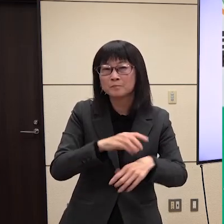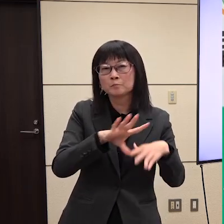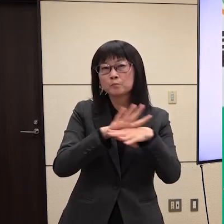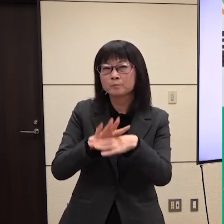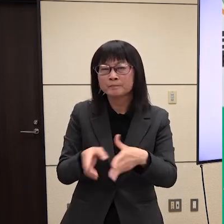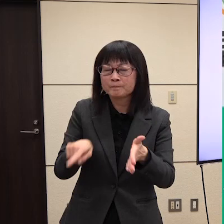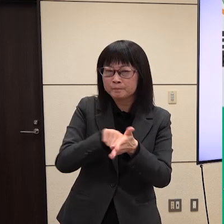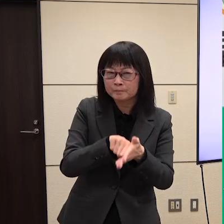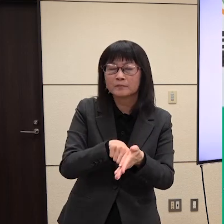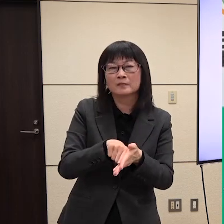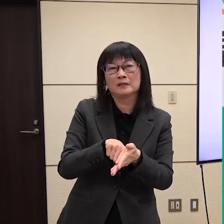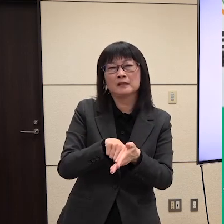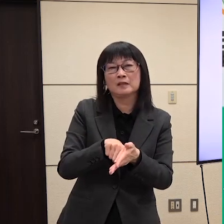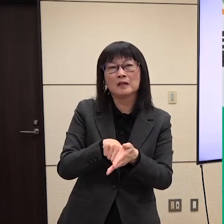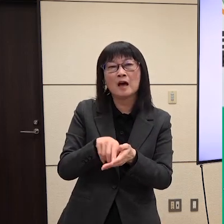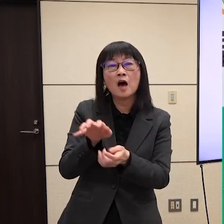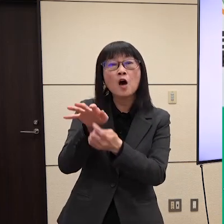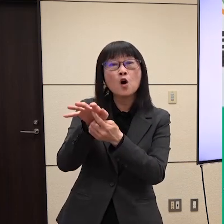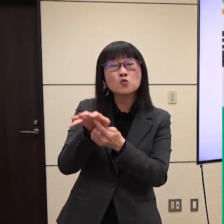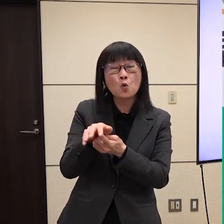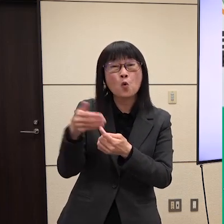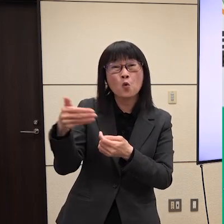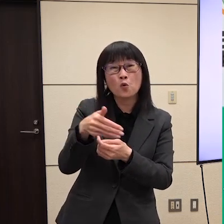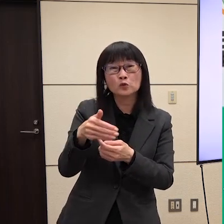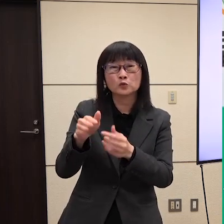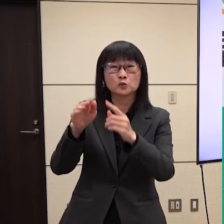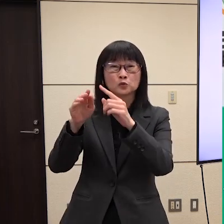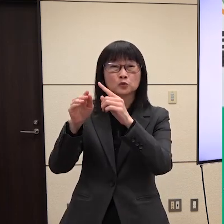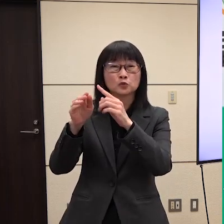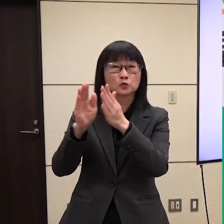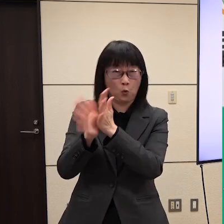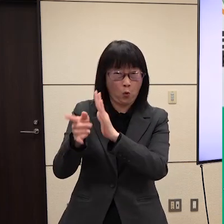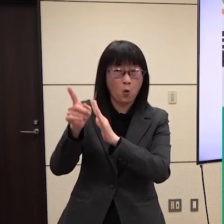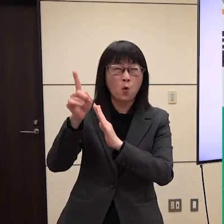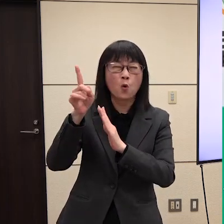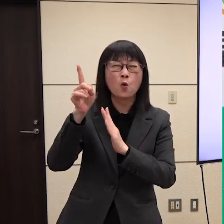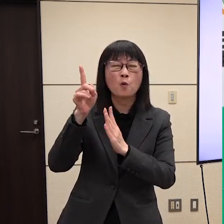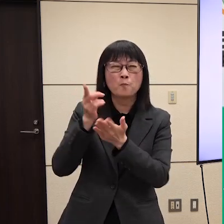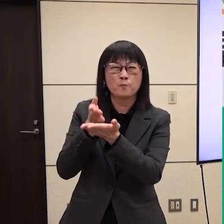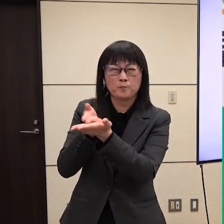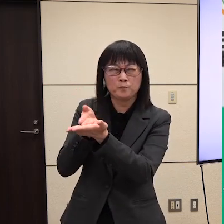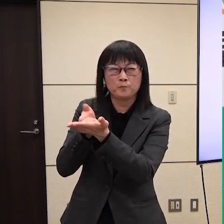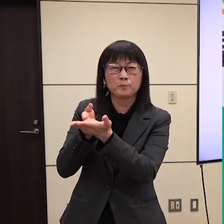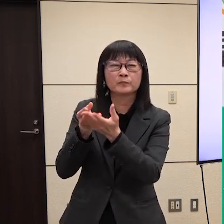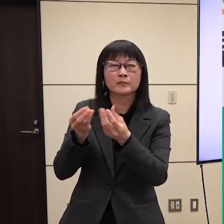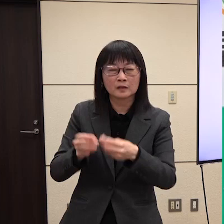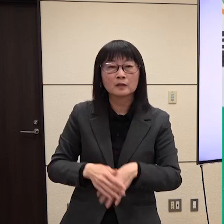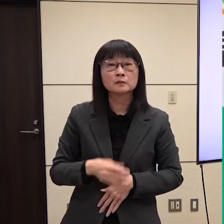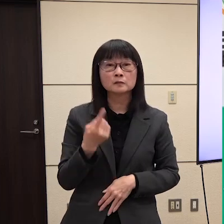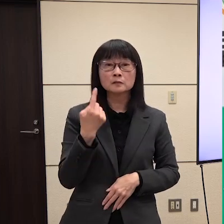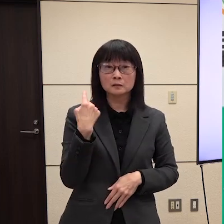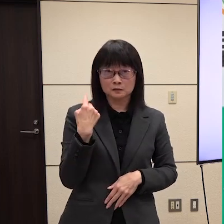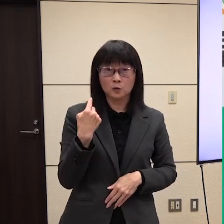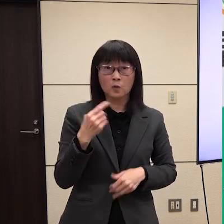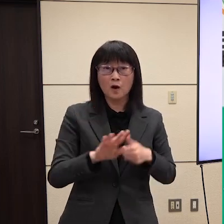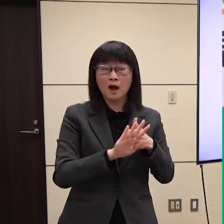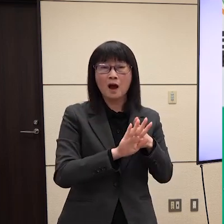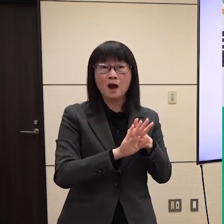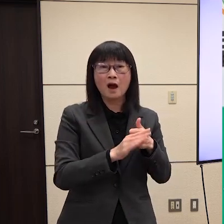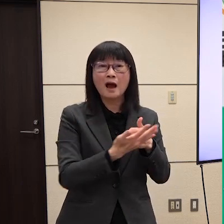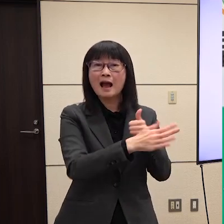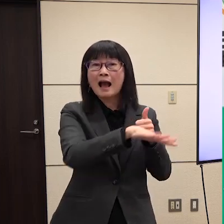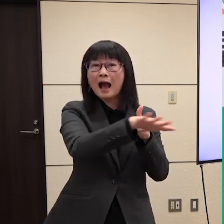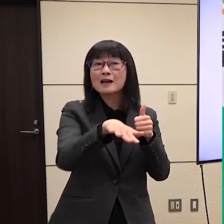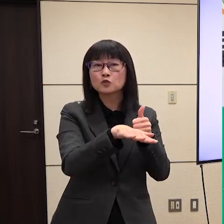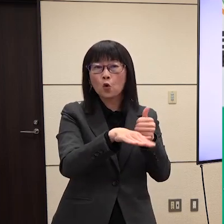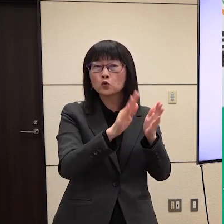水大臣にですね、それを要請したほか、昨日は中核市の関係で環境省に行ってまいりましたが、まあ、その際に